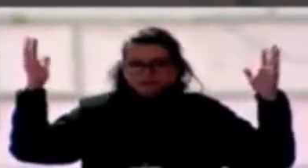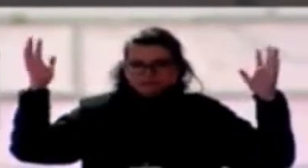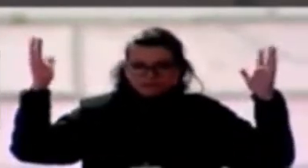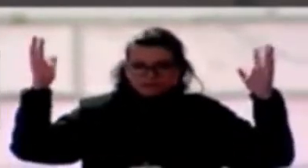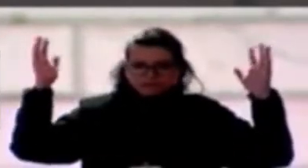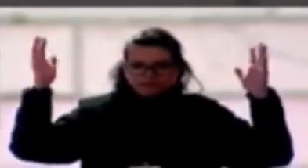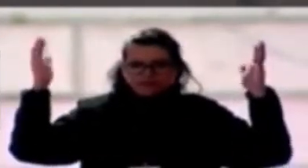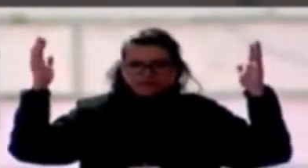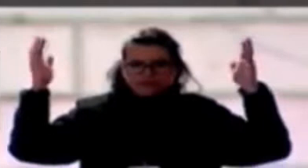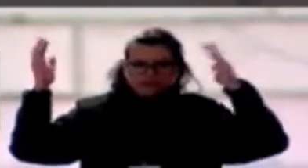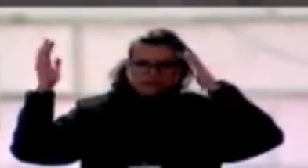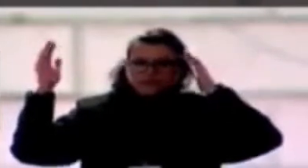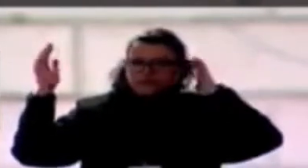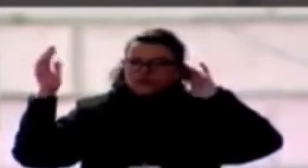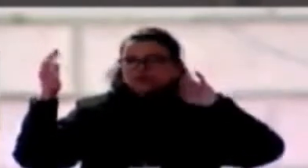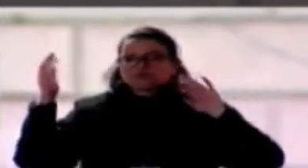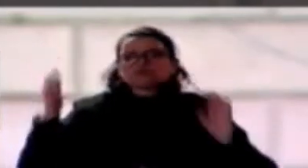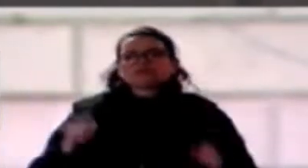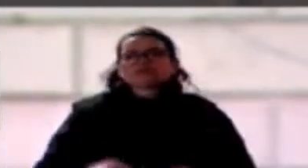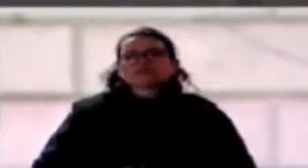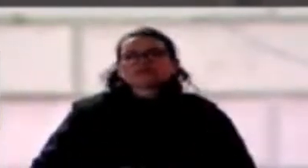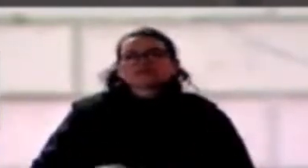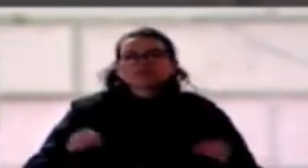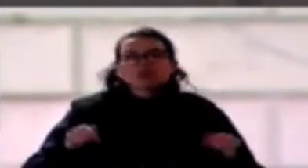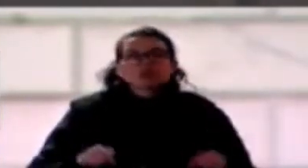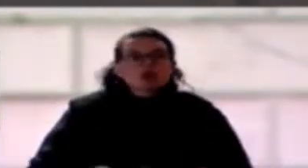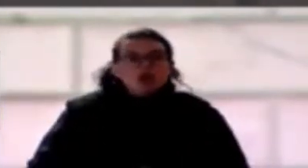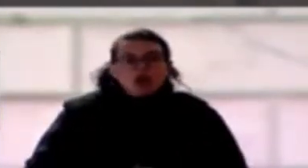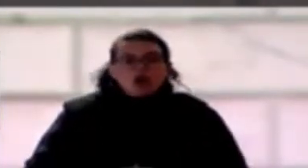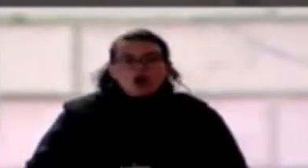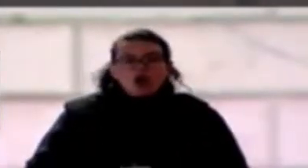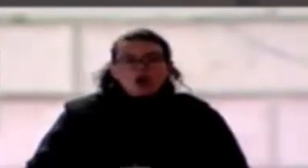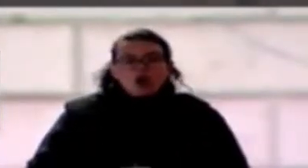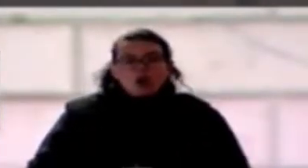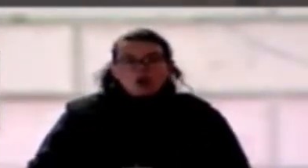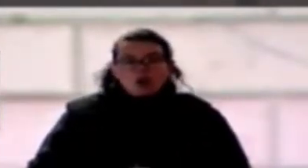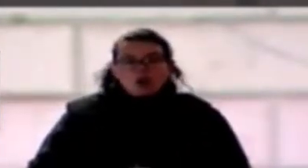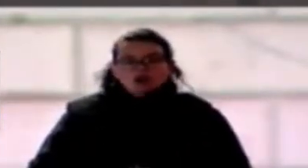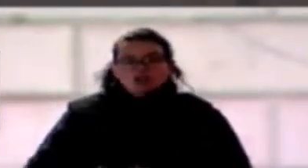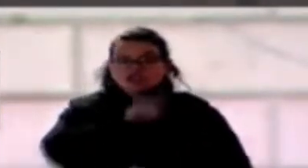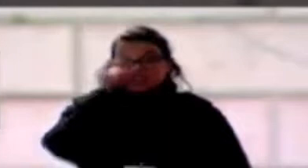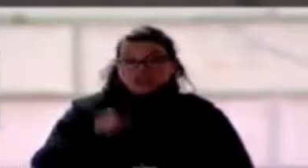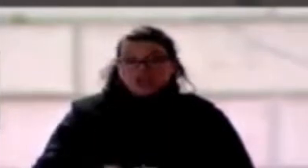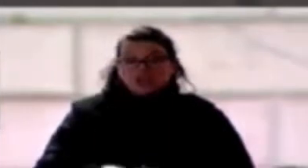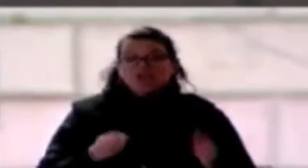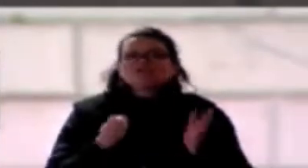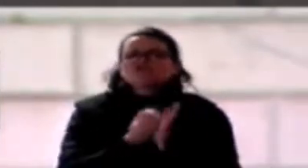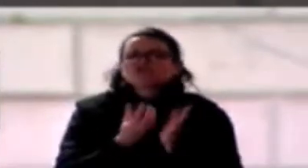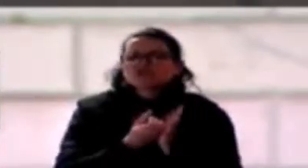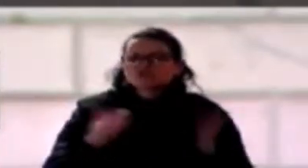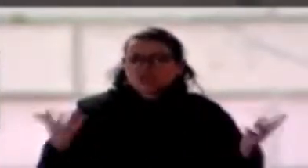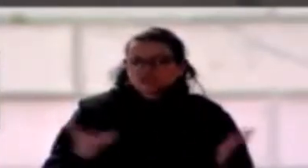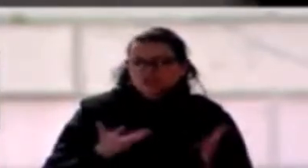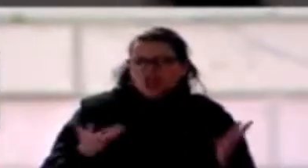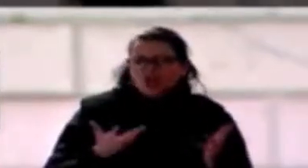nostro Stato di diritto, perché quello che sta avvenendo nel nostro Paese, nel momento in cui si preferisce